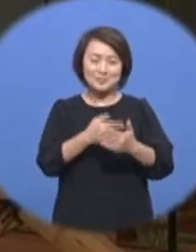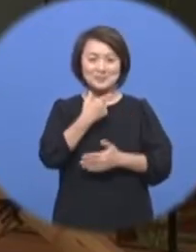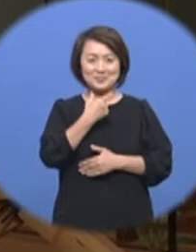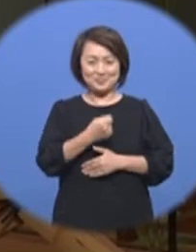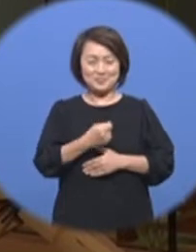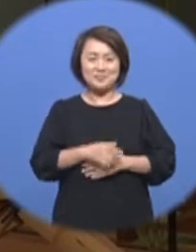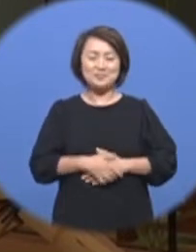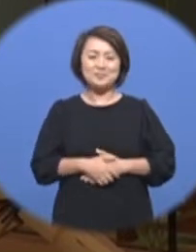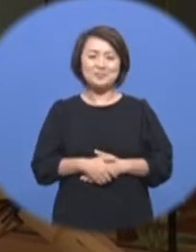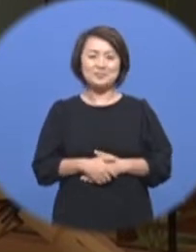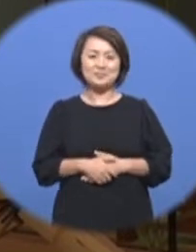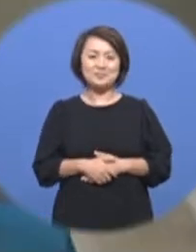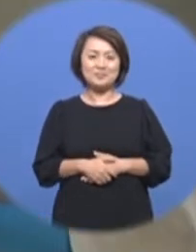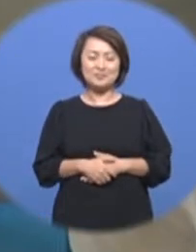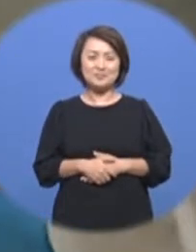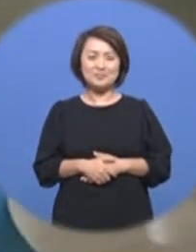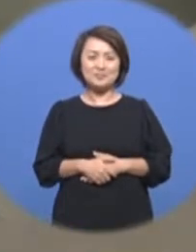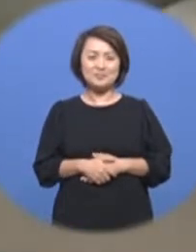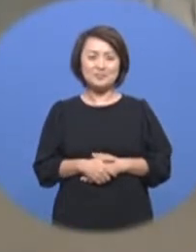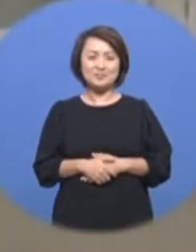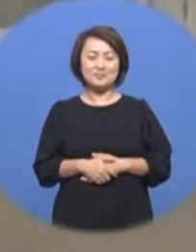かなと思います。